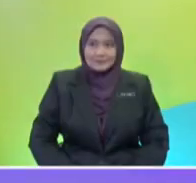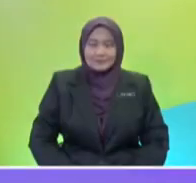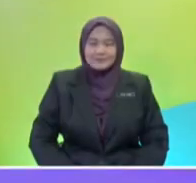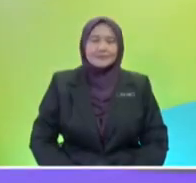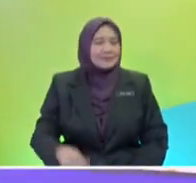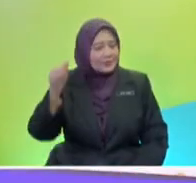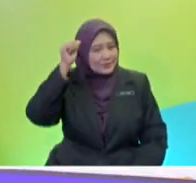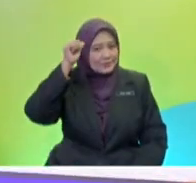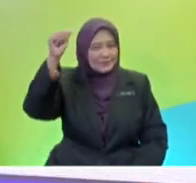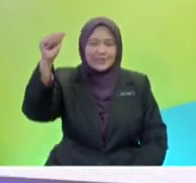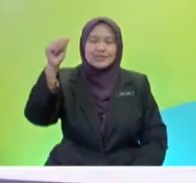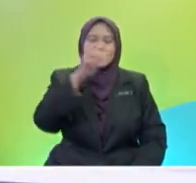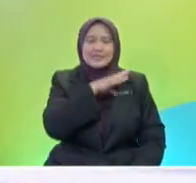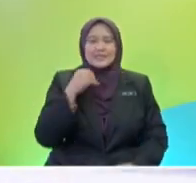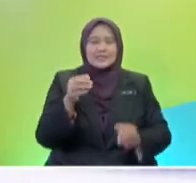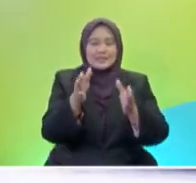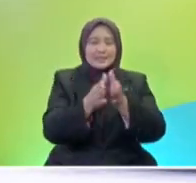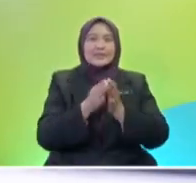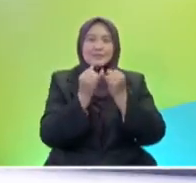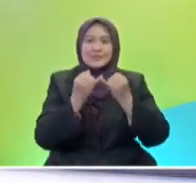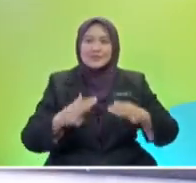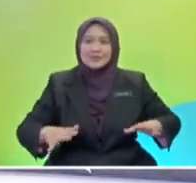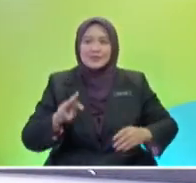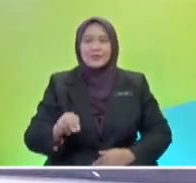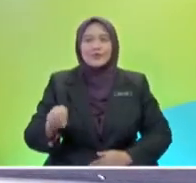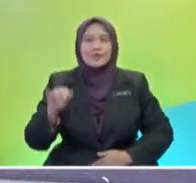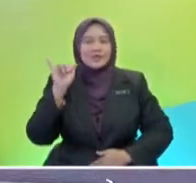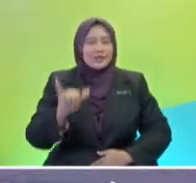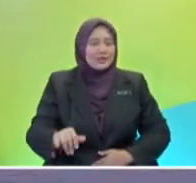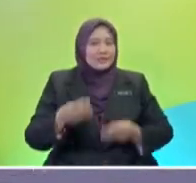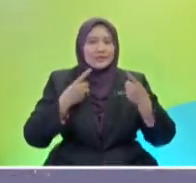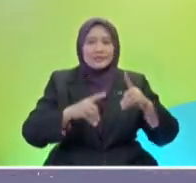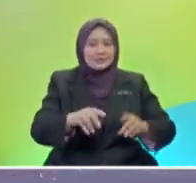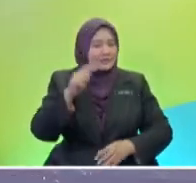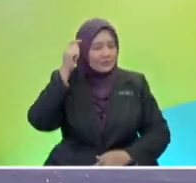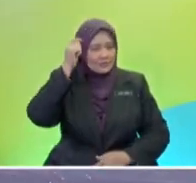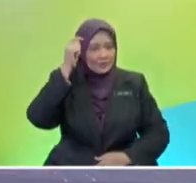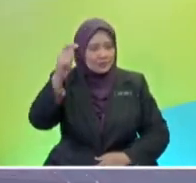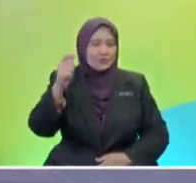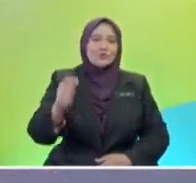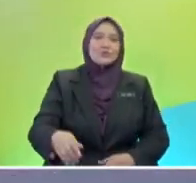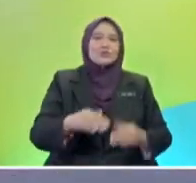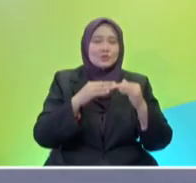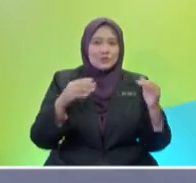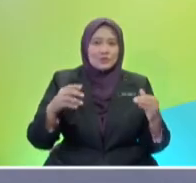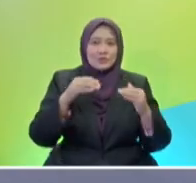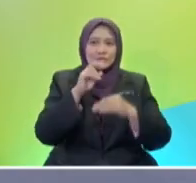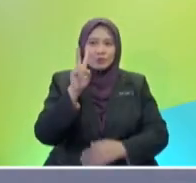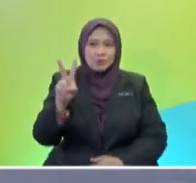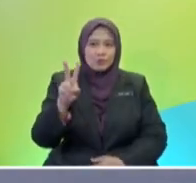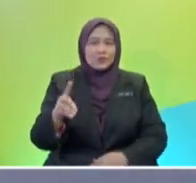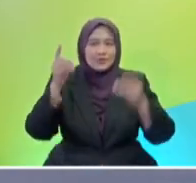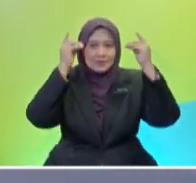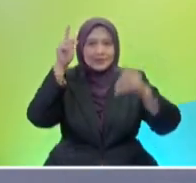Assalamualaikum dan salam sejahtera murid-murid yang sedang menonton Vlog tahap 2 Didik TV